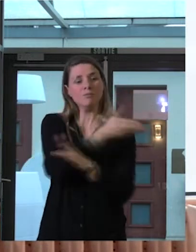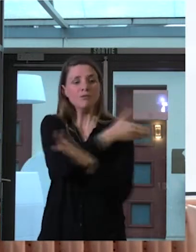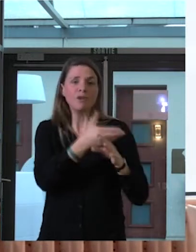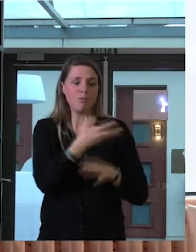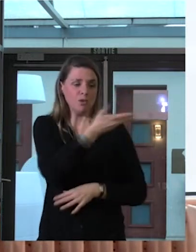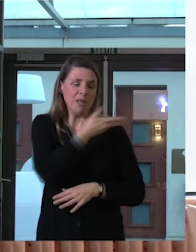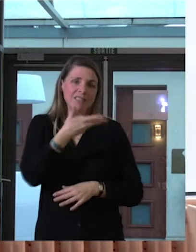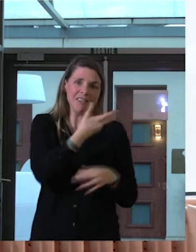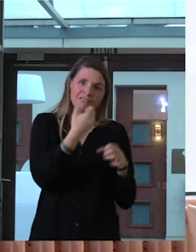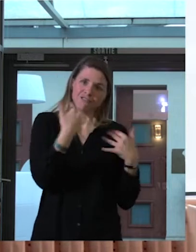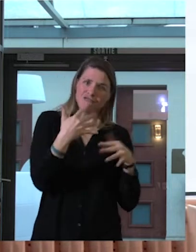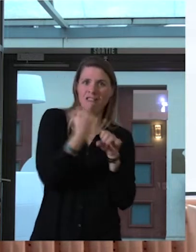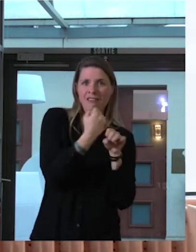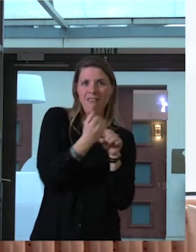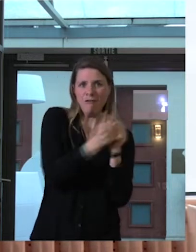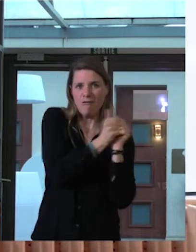amont.